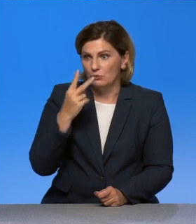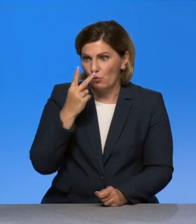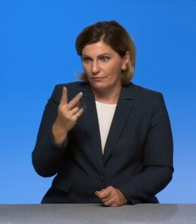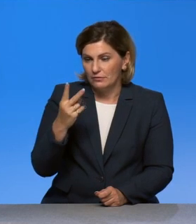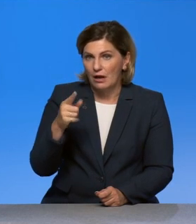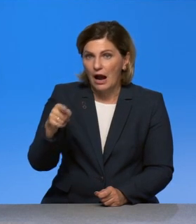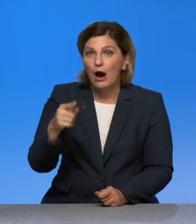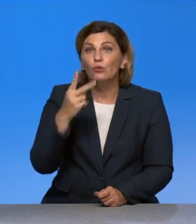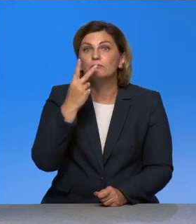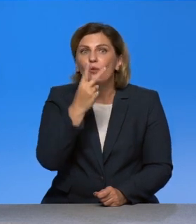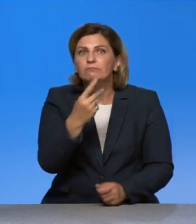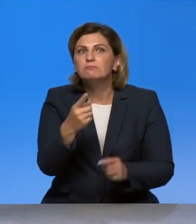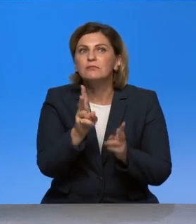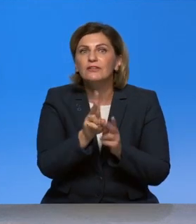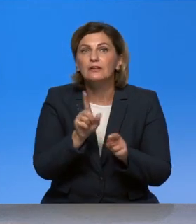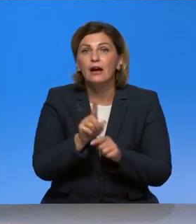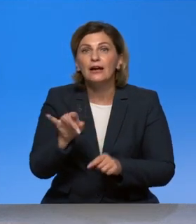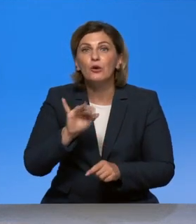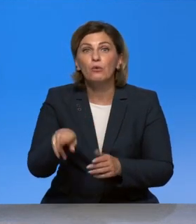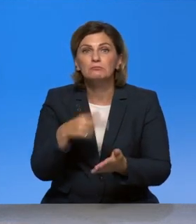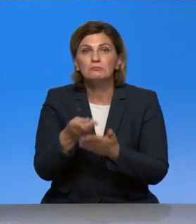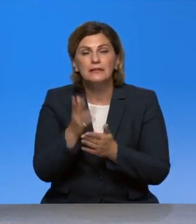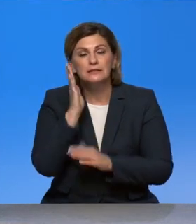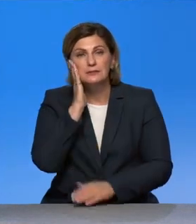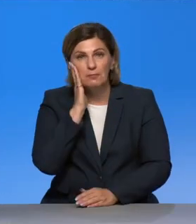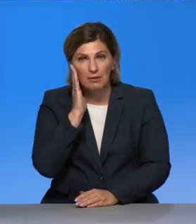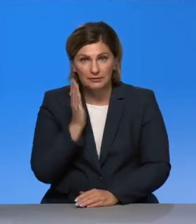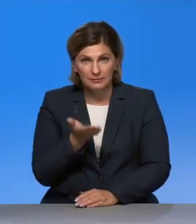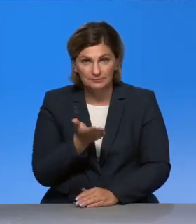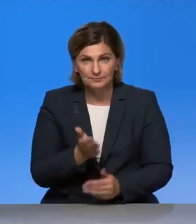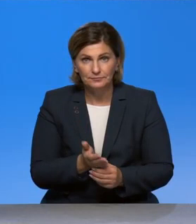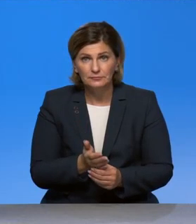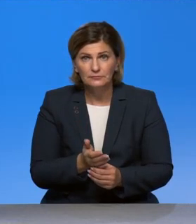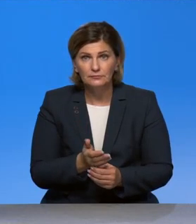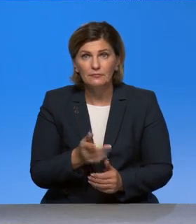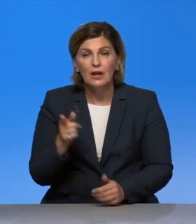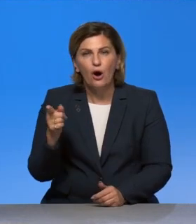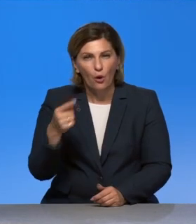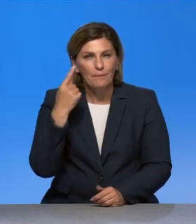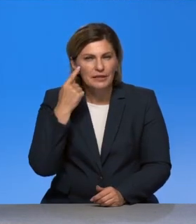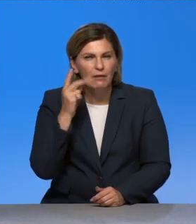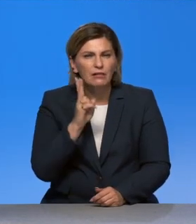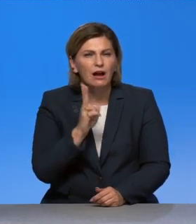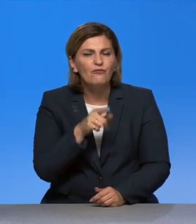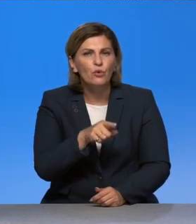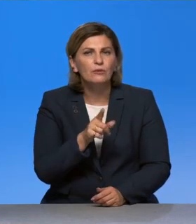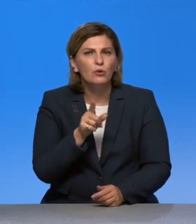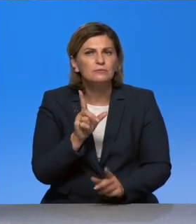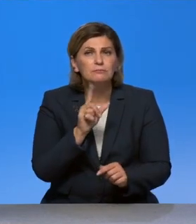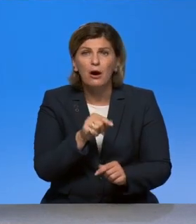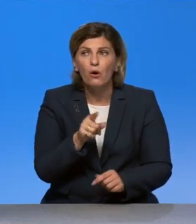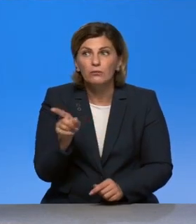Он хорошо изучил, наверное, уже примерно понимал, кого он встретил. Я думаю, что это невозможно быть готовым к такой